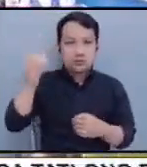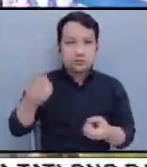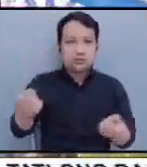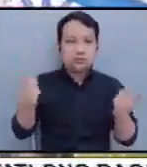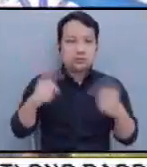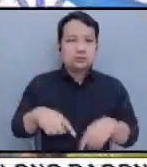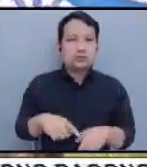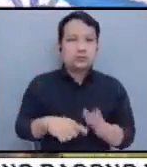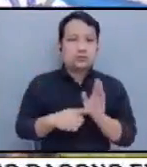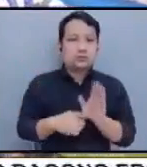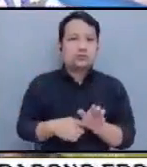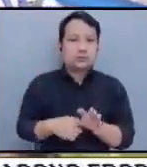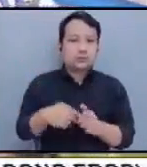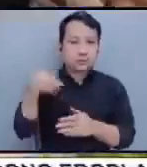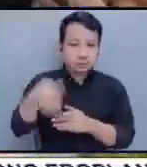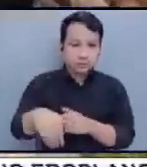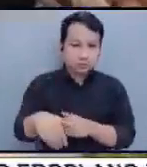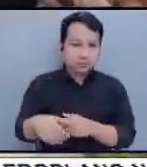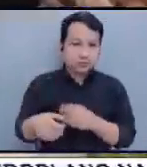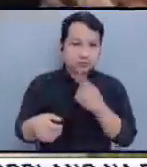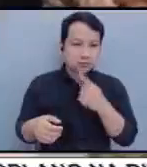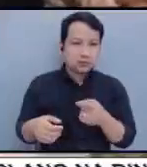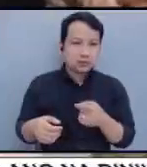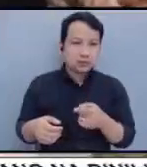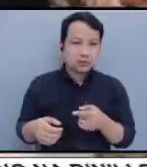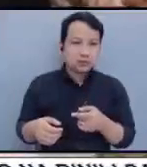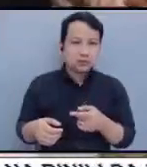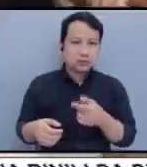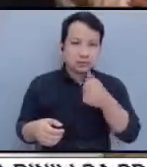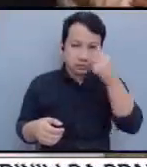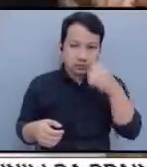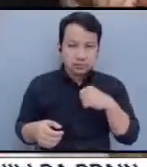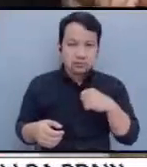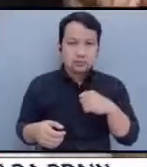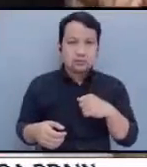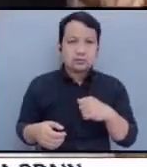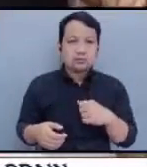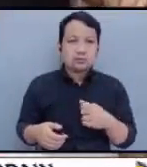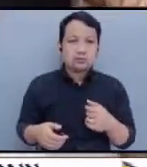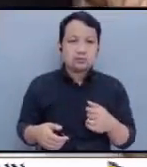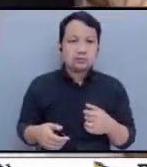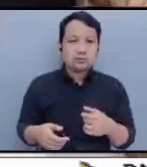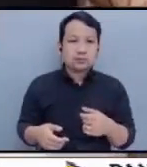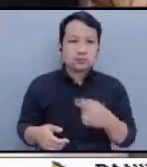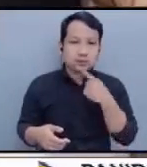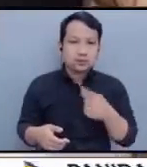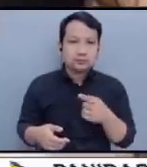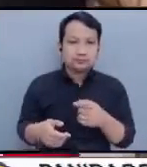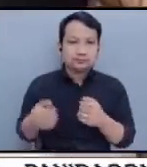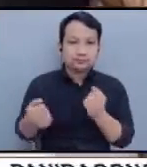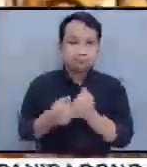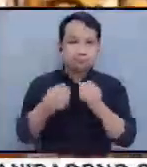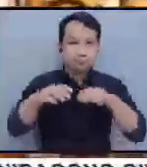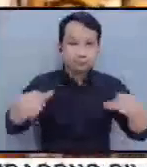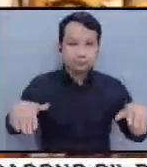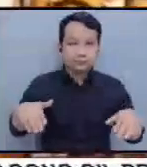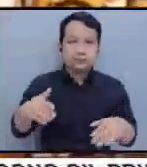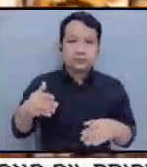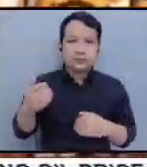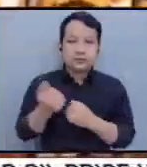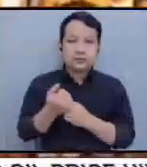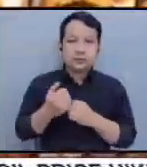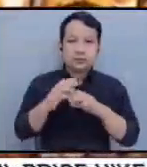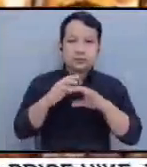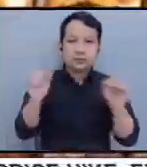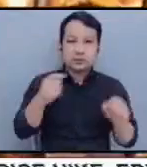rally ng dalawa kagabi, matyagang naghintay kahit mabasa sa ulan ang kanilang mga taga-suporta. Tiniyak naman ni Presidential